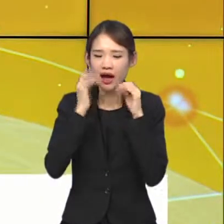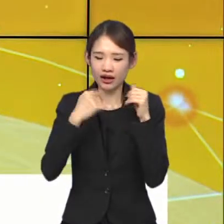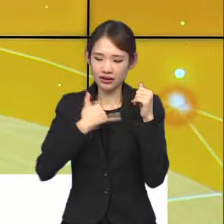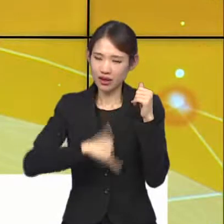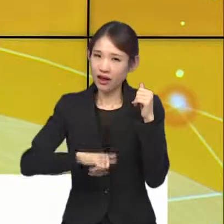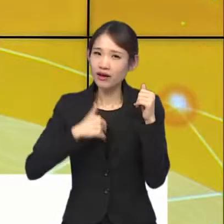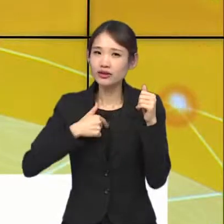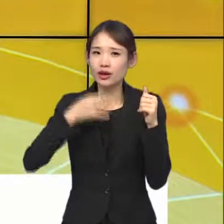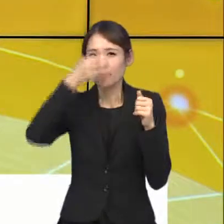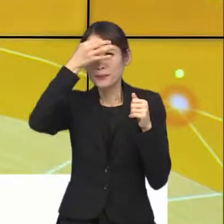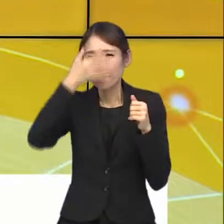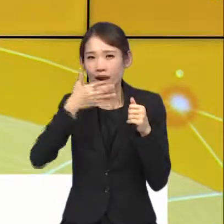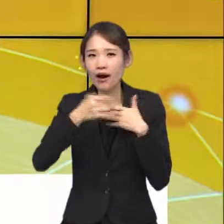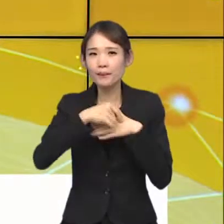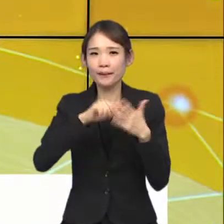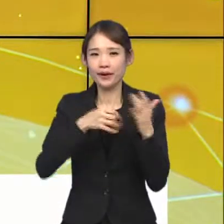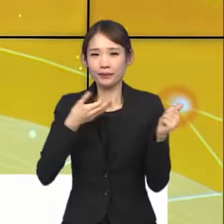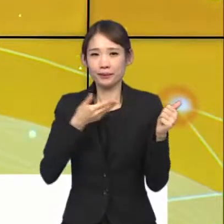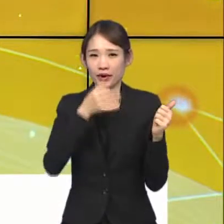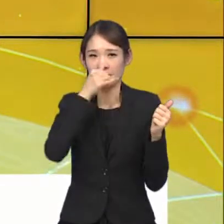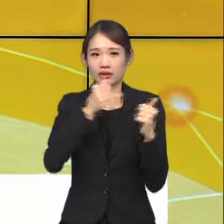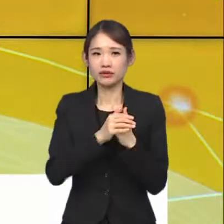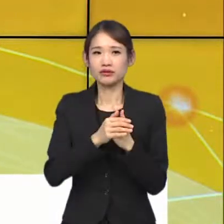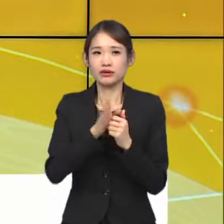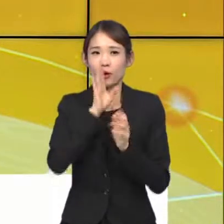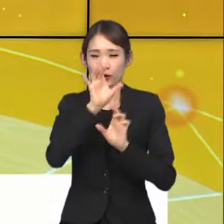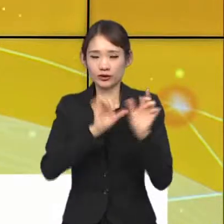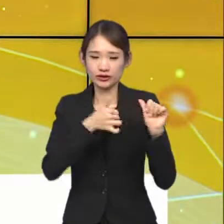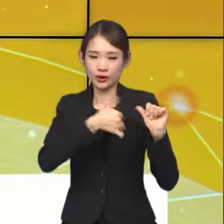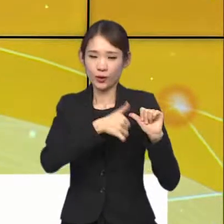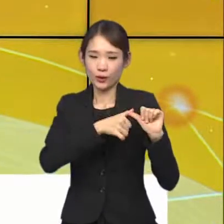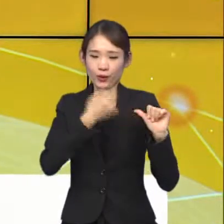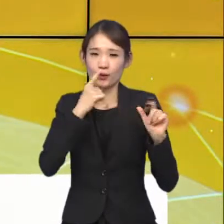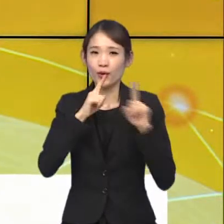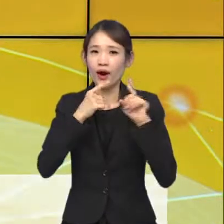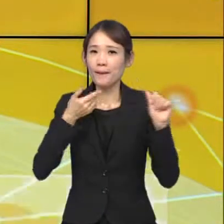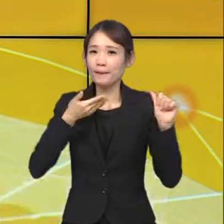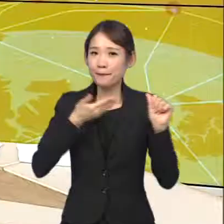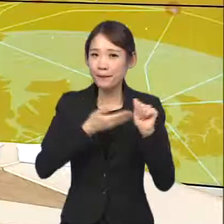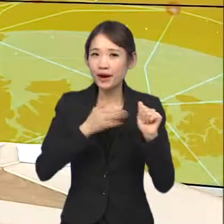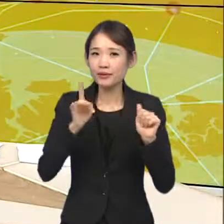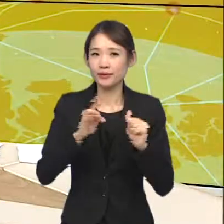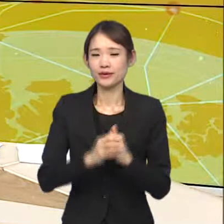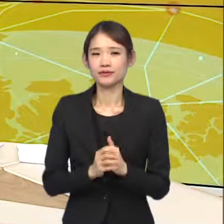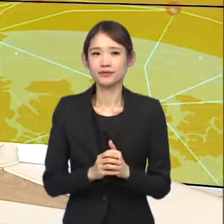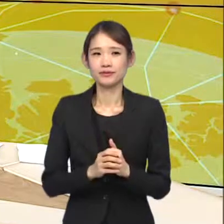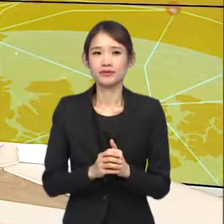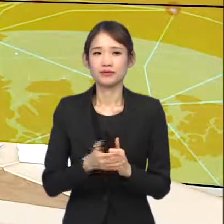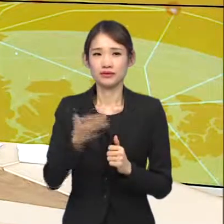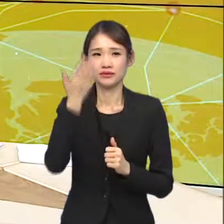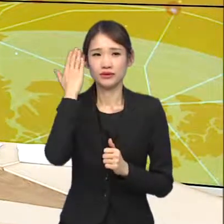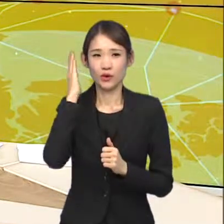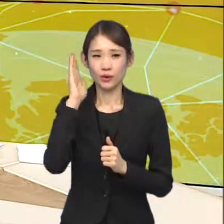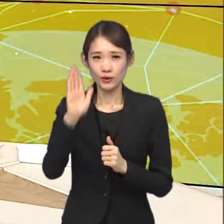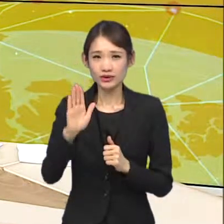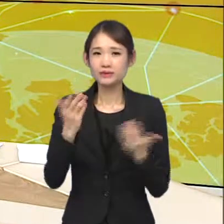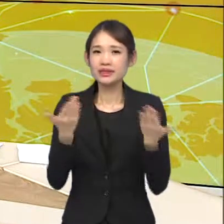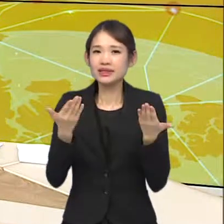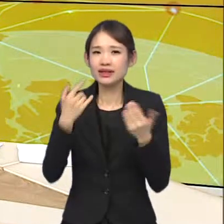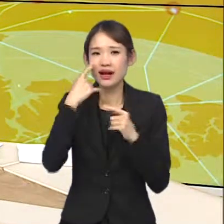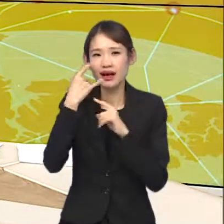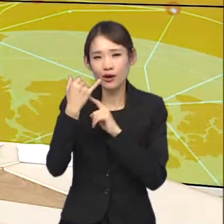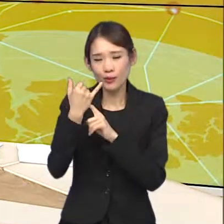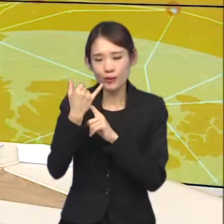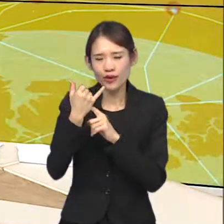있고요 이런 부부들에게 좀 현실적인 조언을 해 주신다면 요 4 요즘엔 제 5호 킹 마음들이